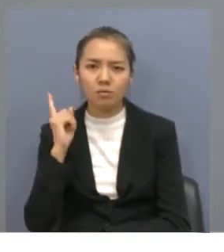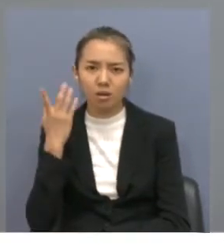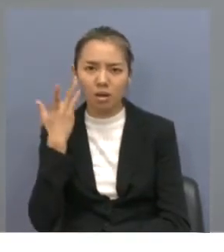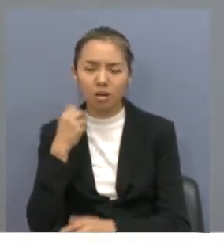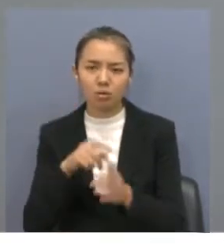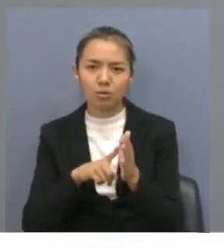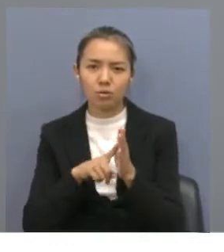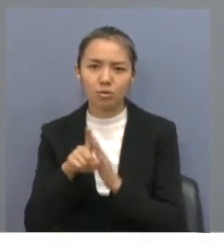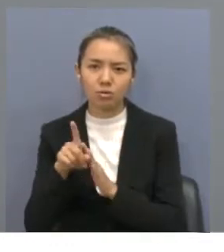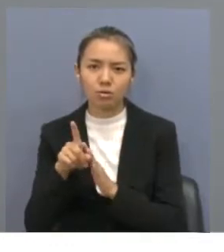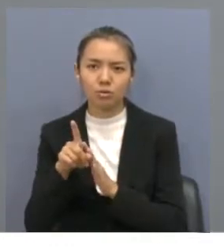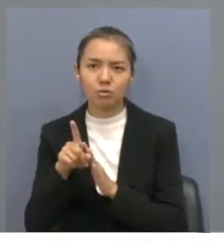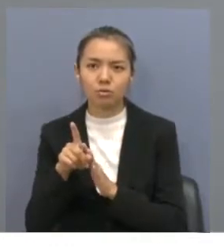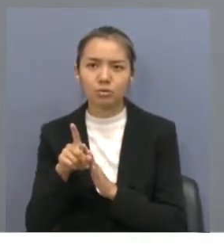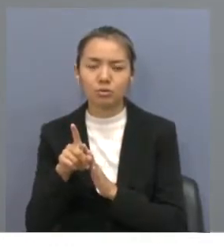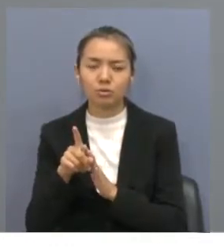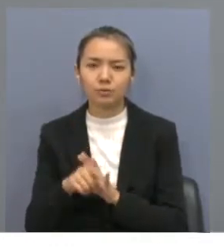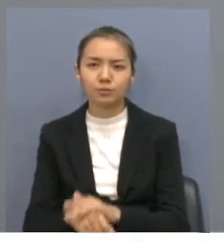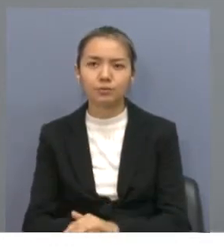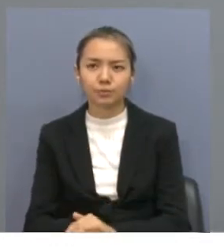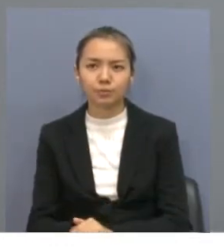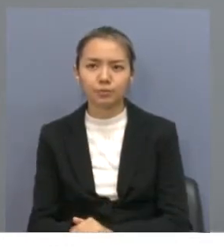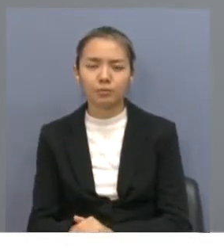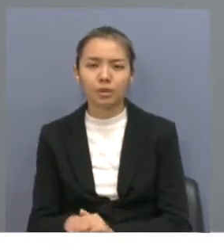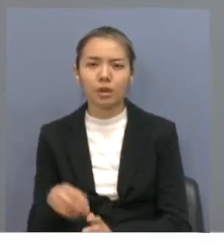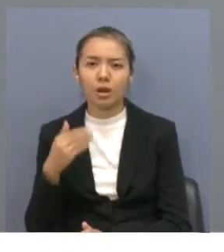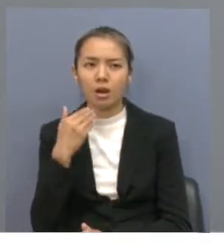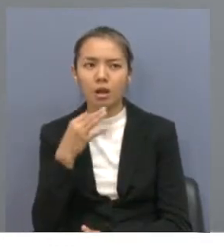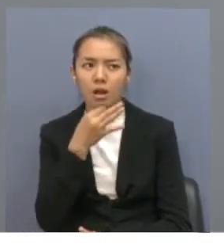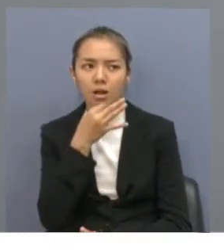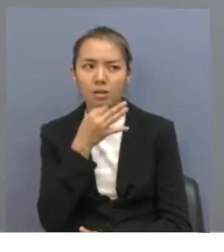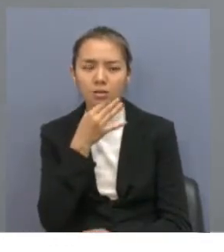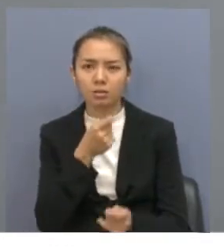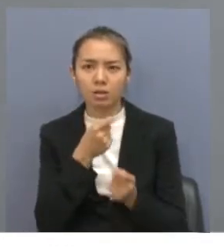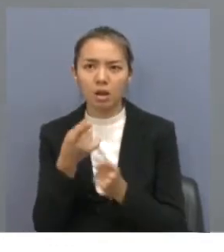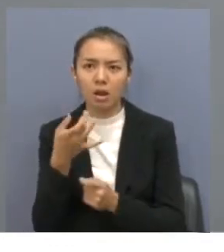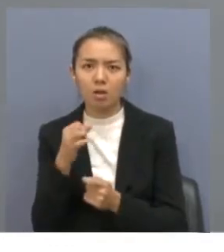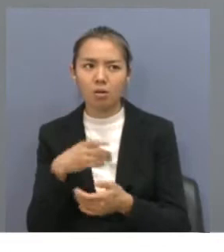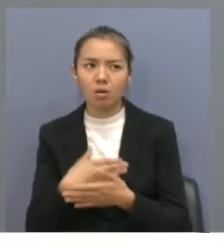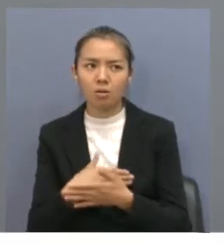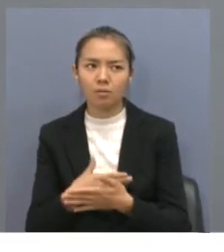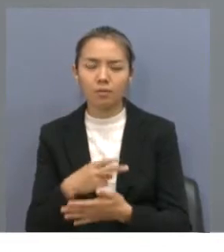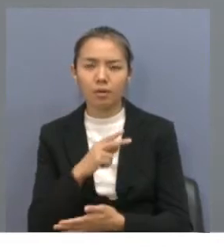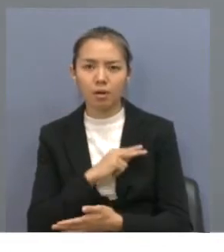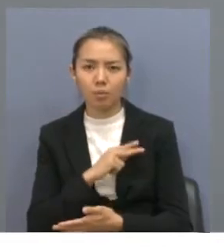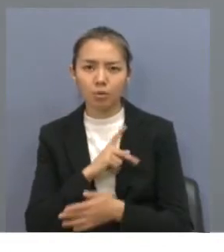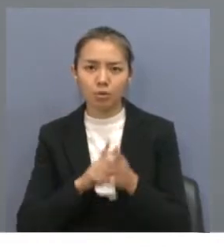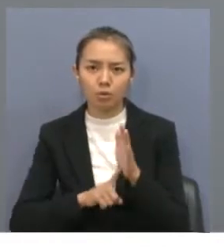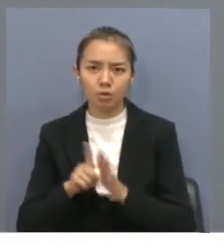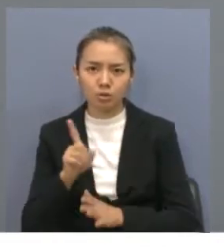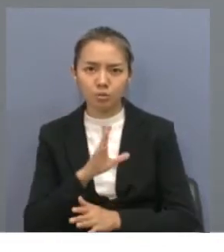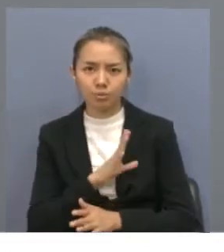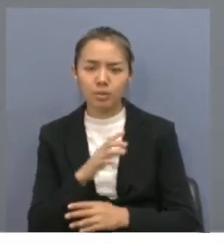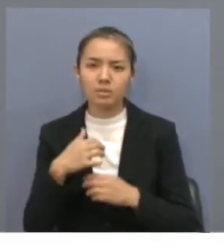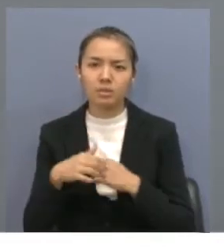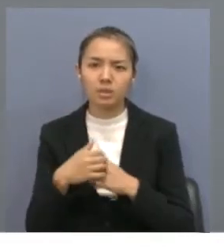табылса, жаңағы оңтүстік бөліктерінде көбінесе ерте темір дәуірінде археологиялық объектілер анықталды. Сонымен қатар жаңағы